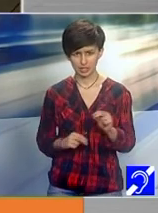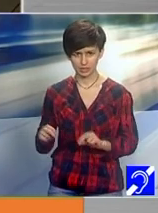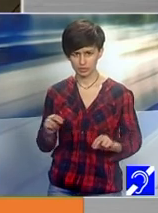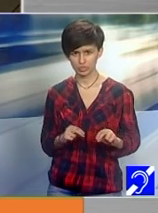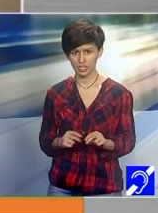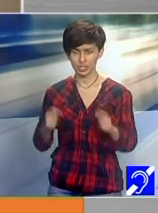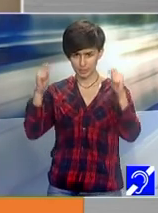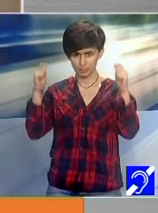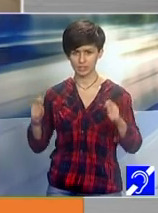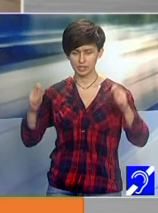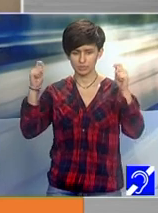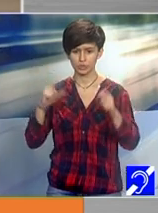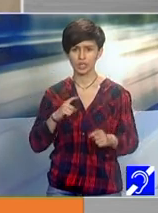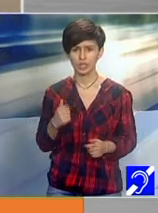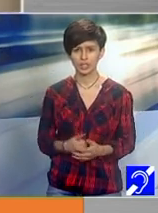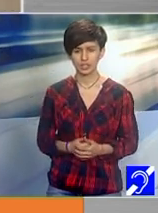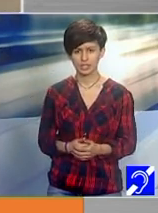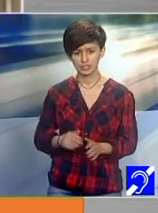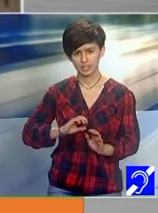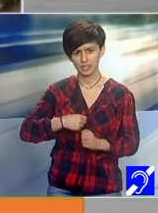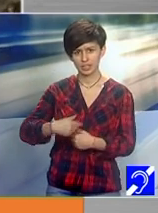federației. Este eliminarea celor adeverințe